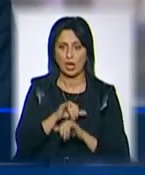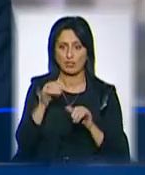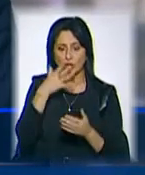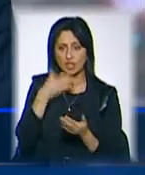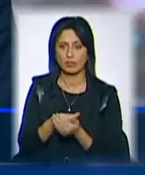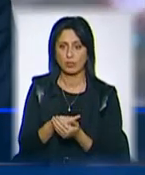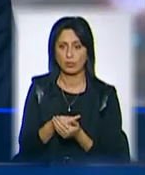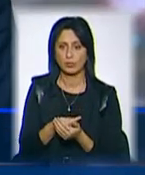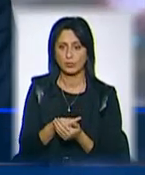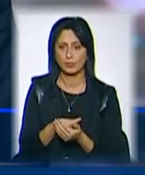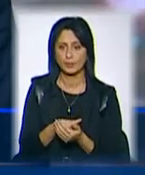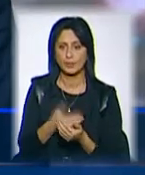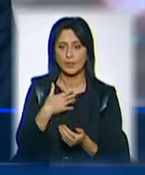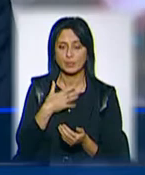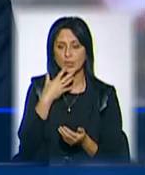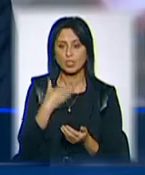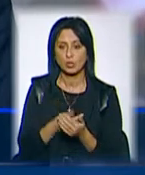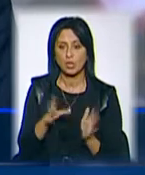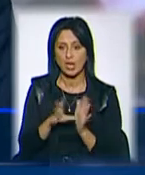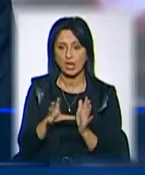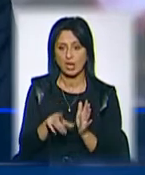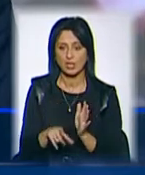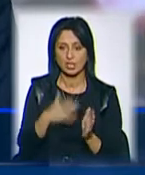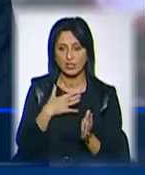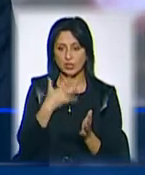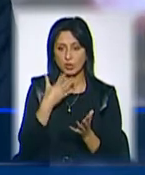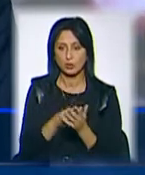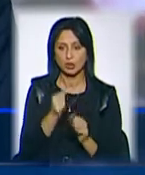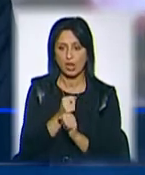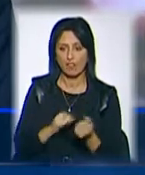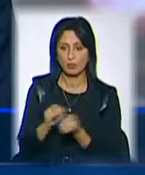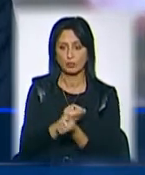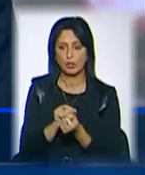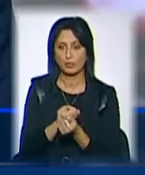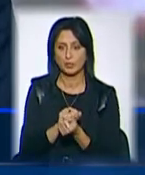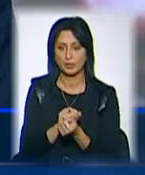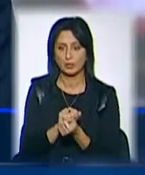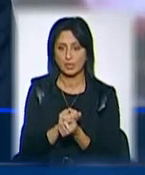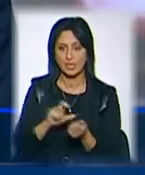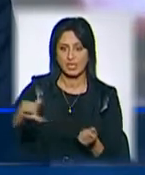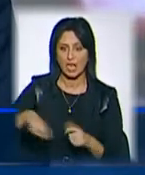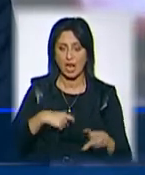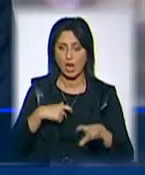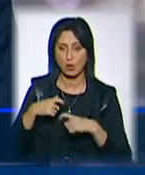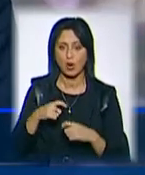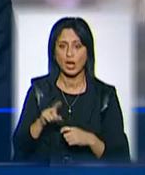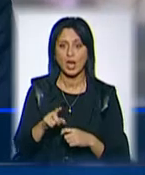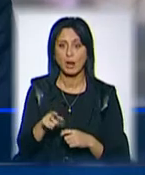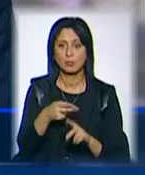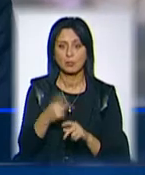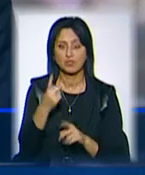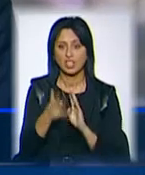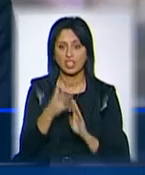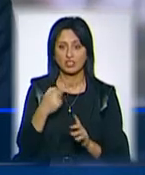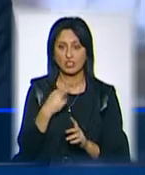გავზარდოთ ჩვენი ელექტროენერგიის ჩვენ თვითონ გამომუშავების წყაროები. ამისთვის რასაკურველია,